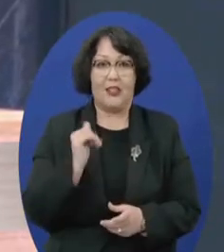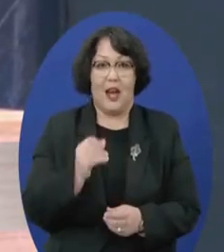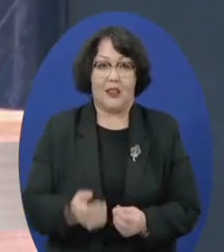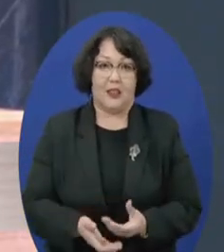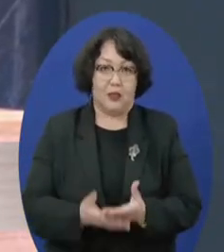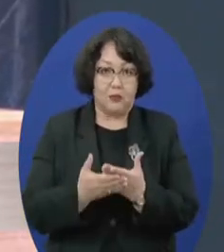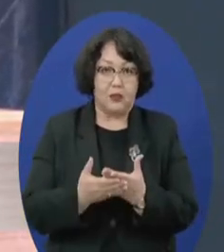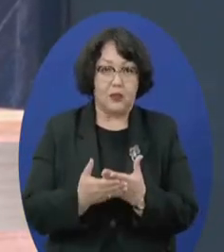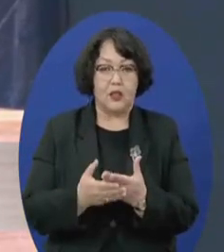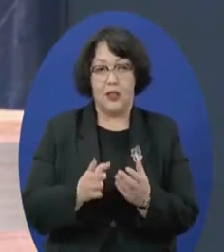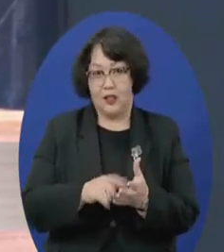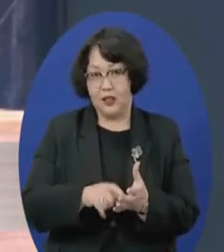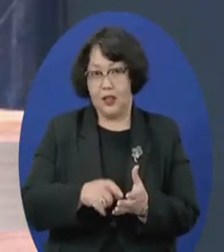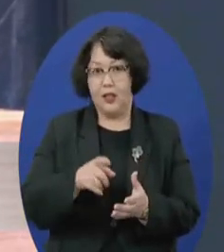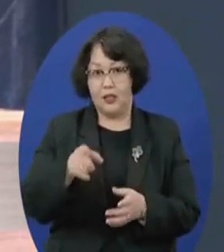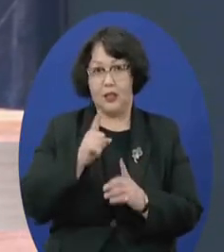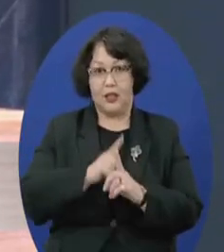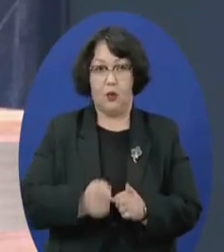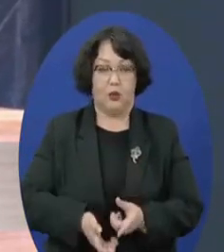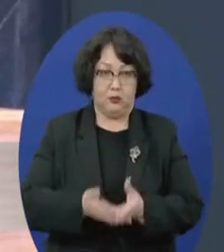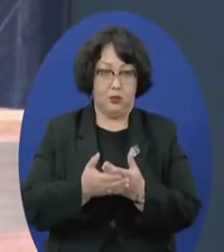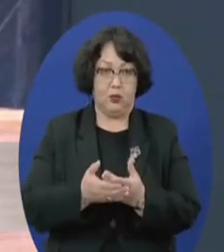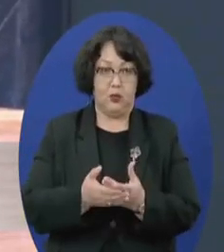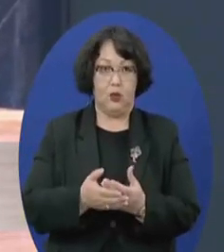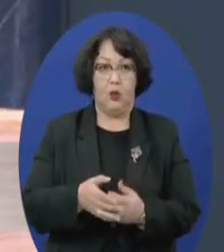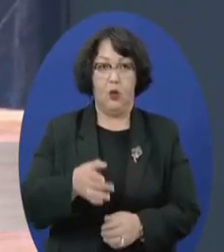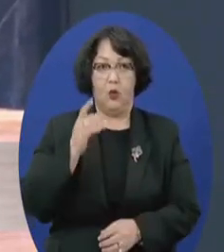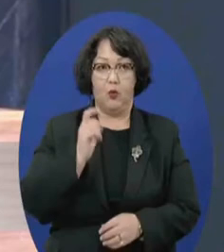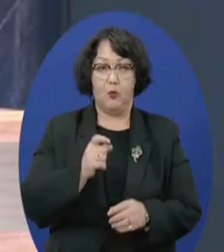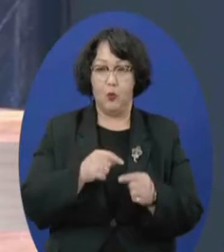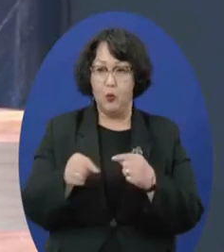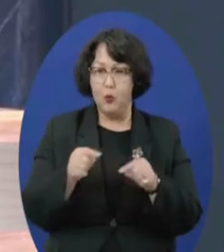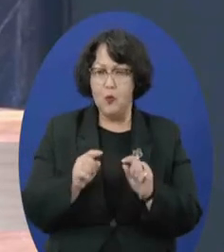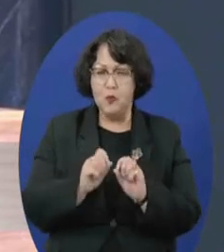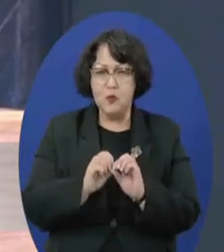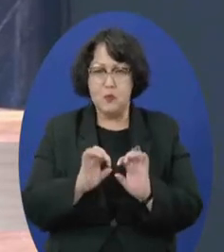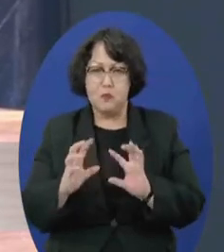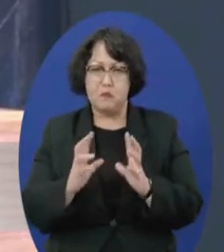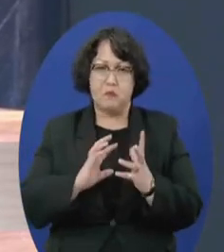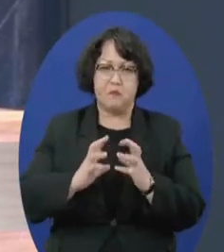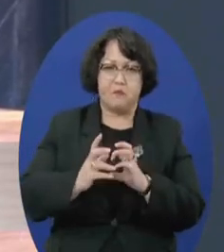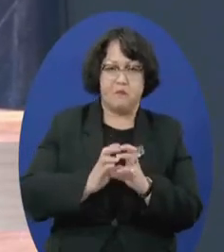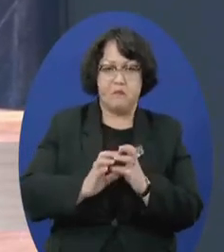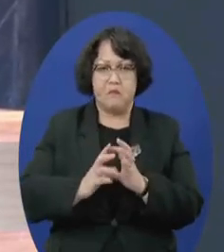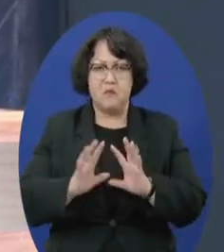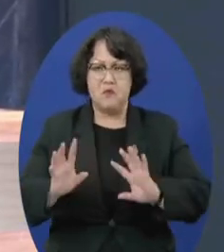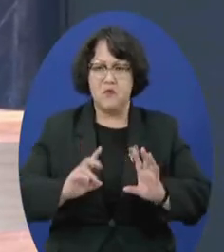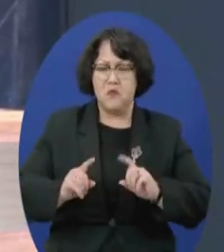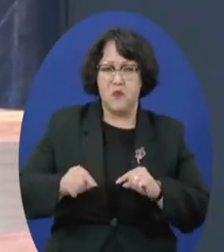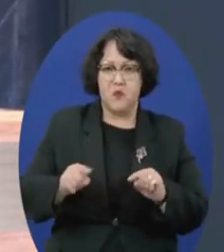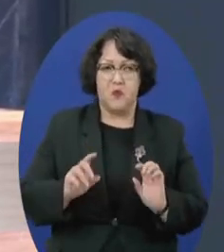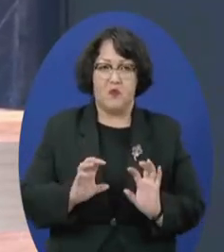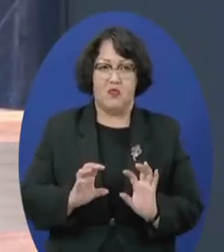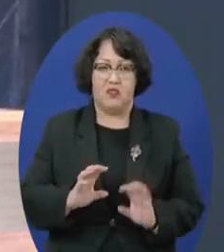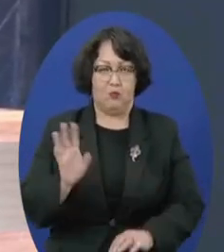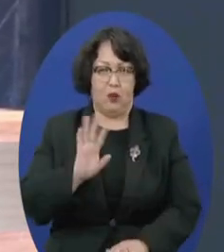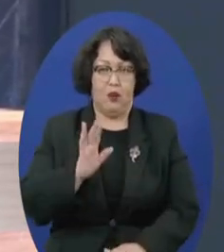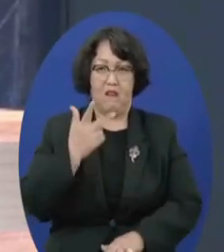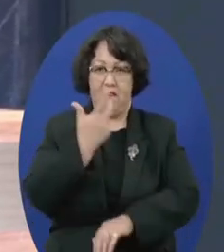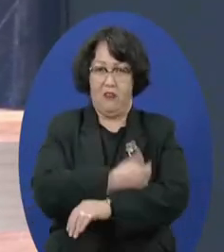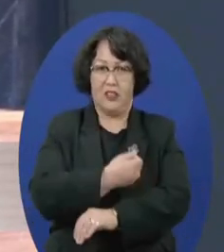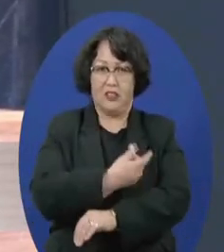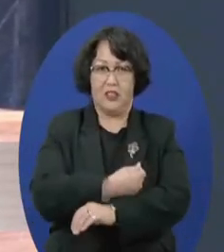вэ? Тэр хэмжээгээрээ дэмжмөр юм. Аа эсрэгээр нөгөө хүн орондын заа барихгүй. Нөгөө үйлчлүүлэгчлэр нь одоо шинэ 2 тунгаа 14 хоногоос